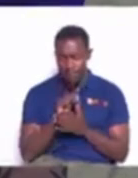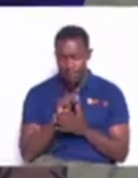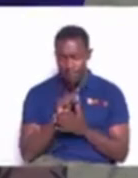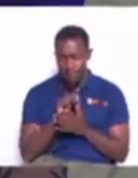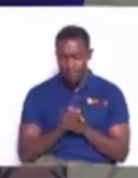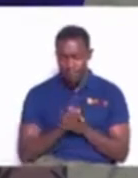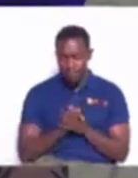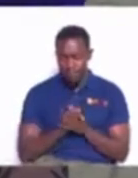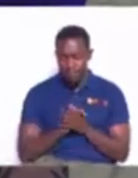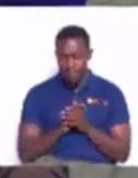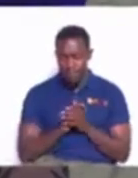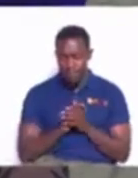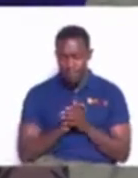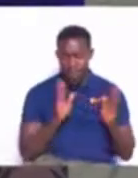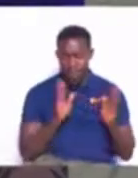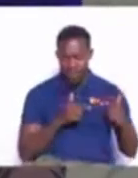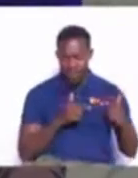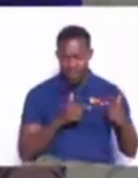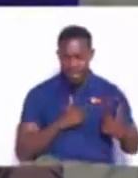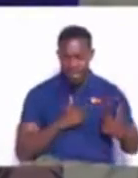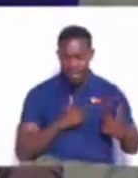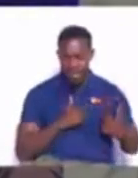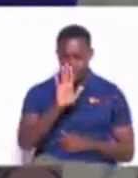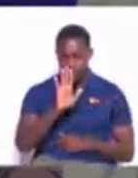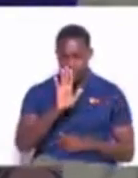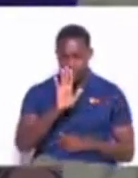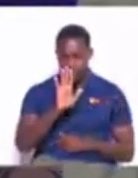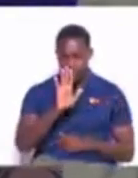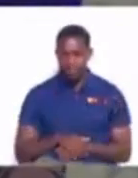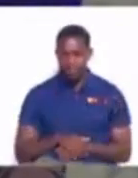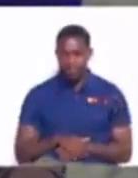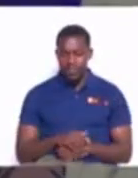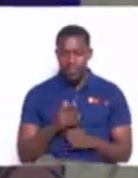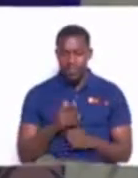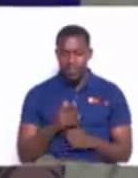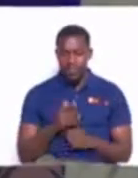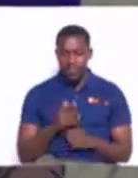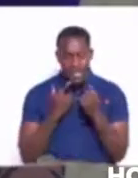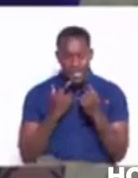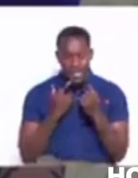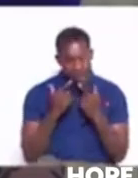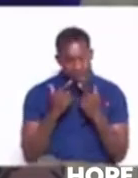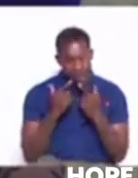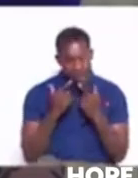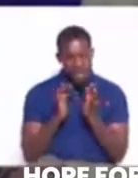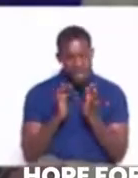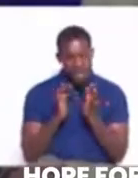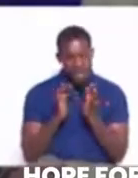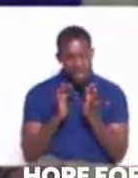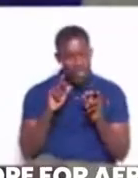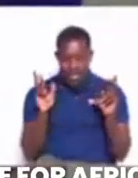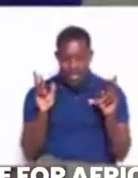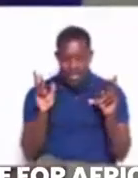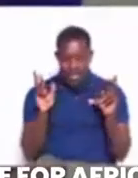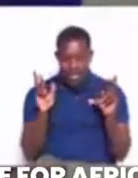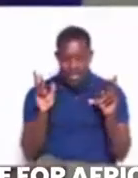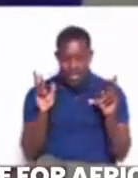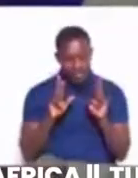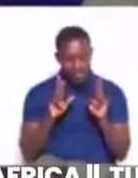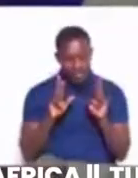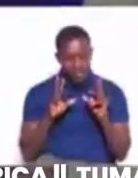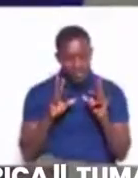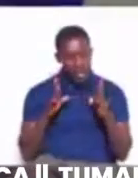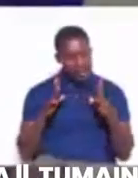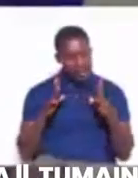Open your heart to him. Fungua moyo wako kwake. Tell him you want to open your life completely. Mwambie